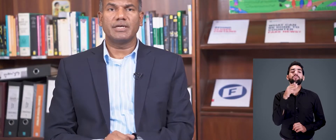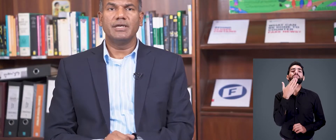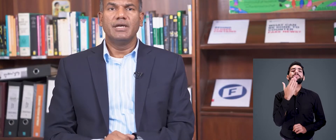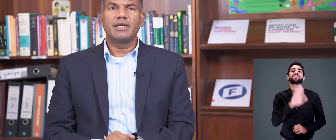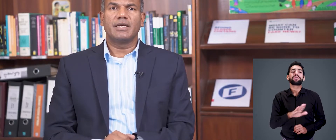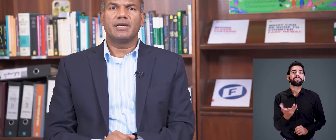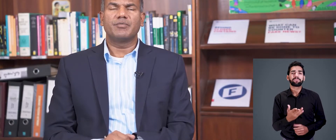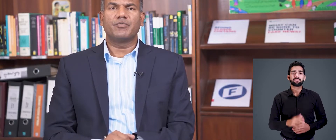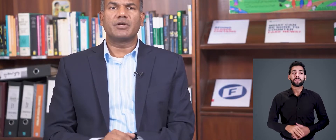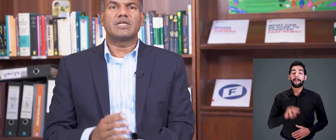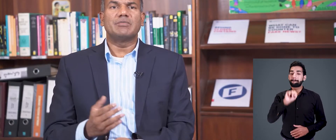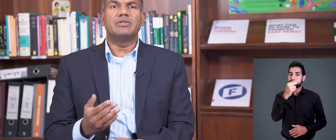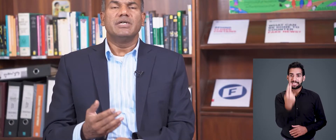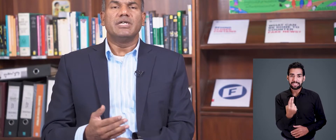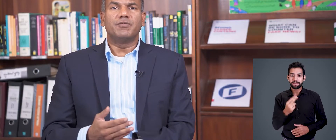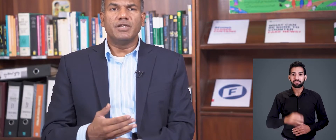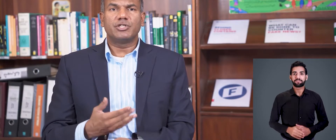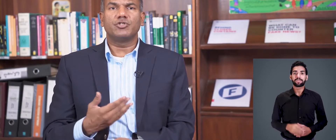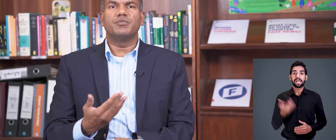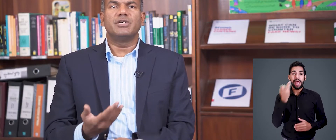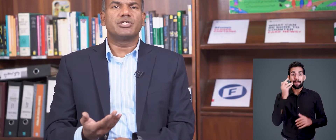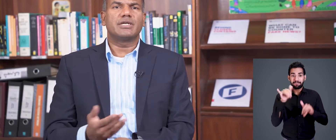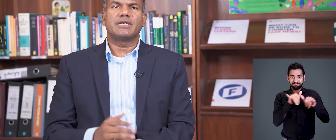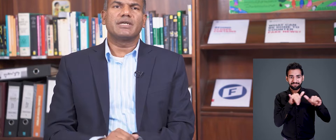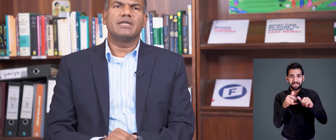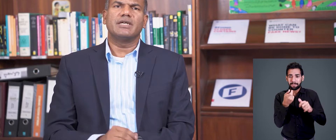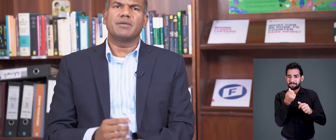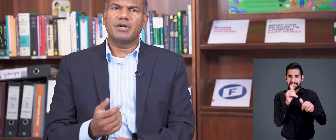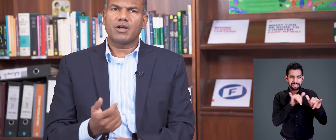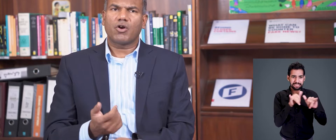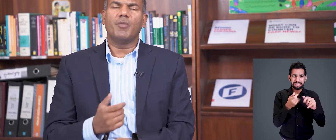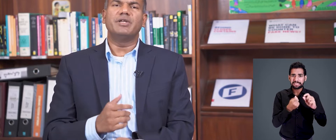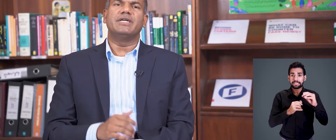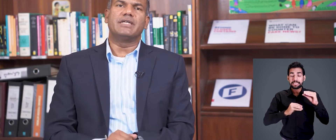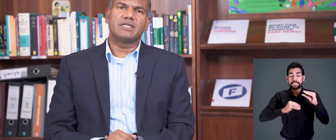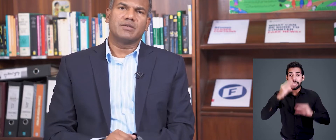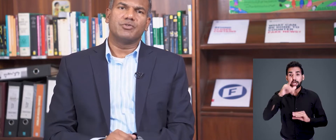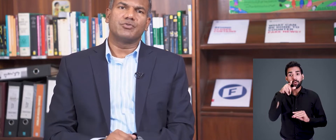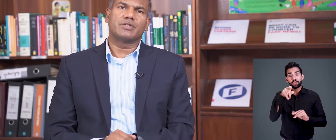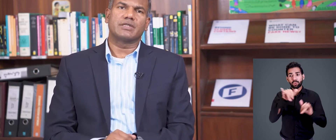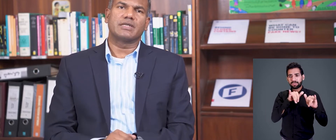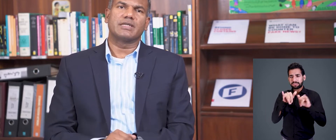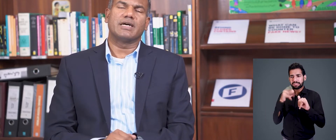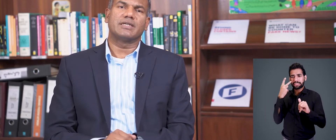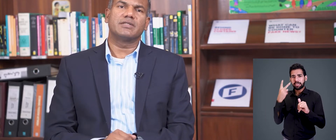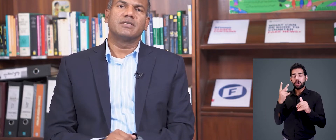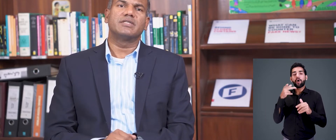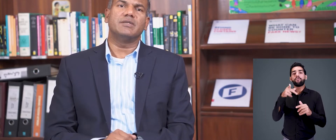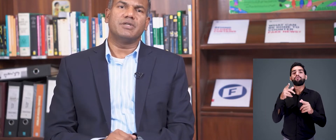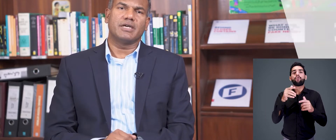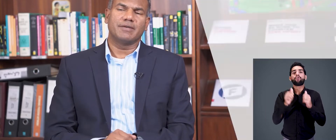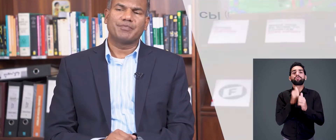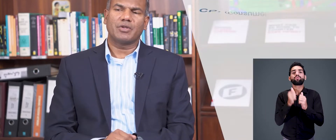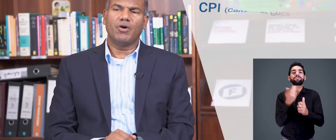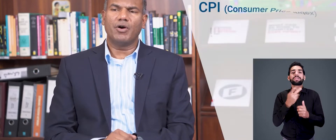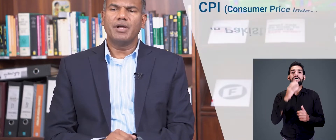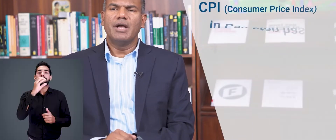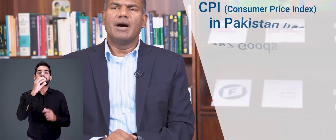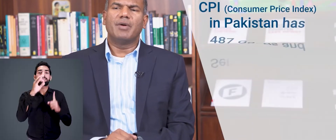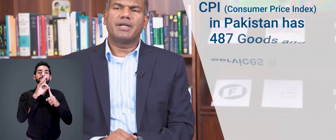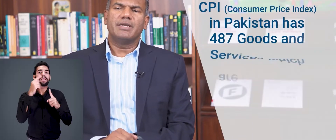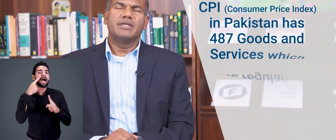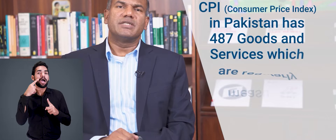انفلیشن یہ ہے کہ فار ایگزامپل انفلیشن کو میجر کرنے کے لیے ایک بڑا کامن انڈیکس ہم یوز کرتے ہیں، دیٹ از سی پی آئی،